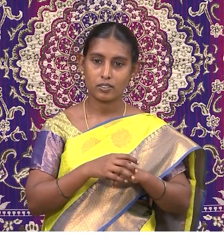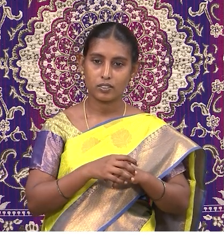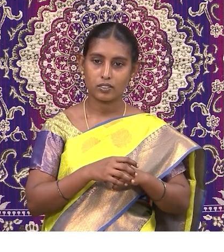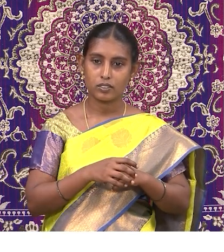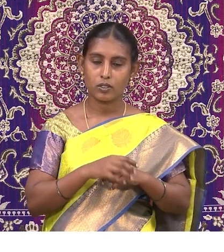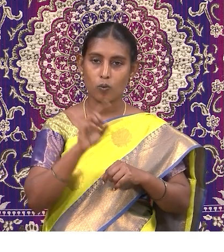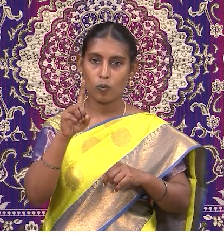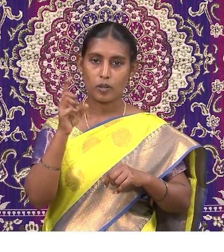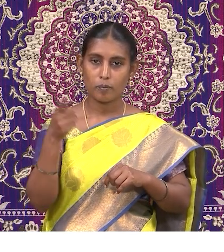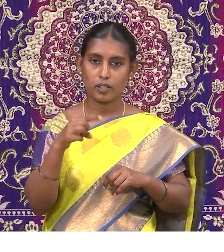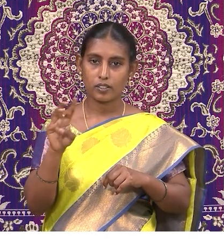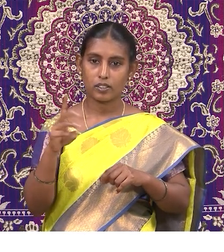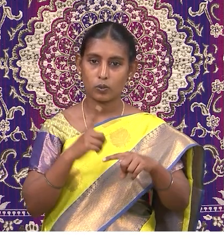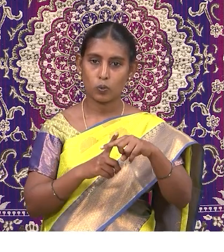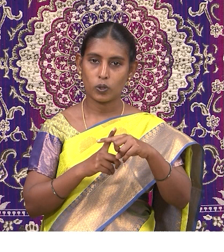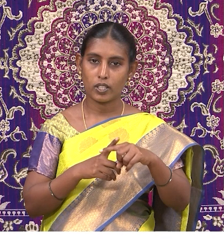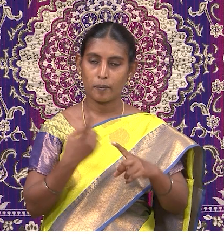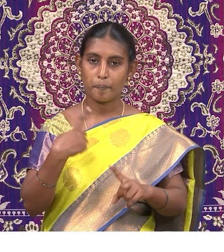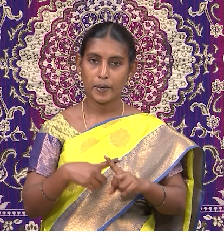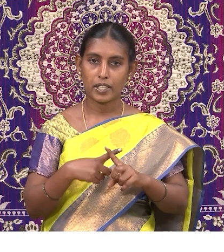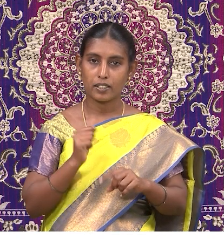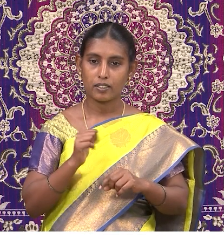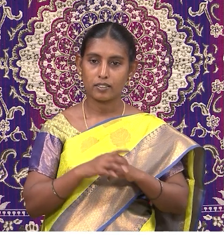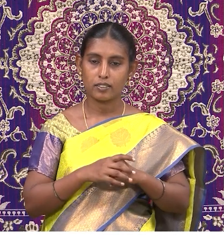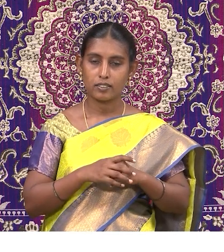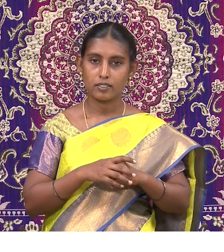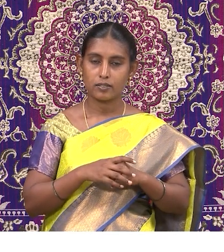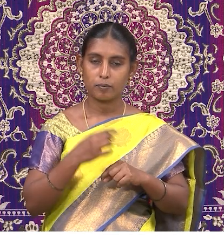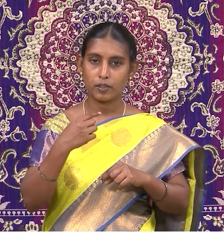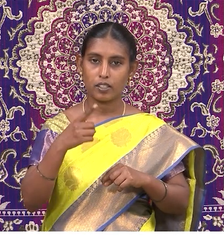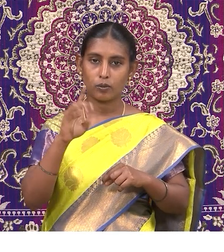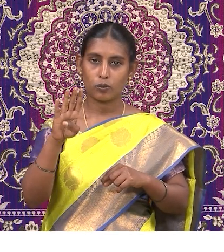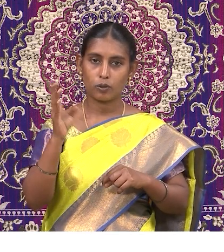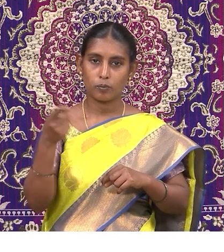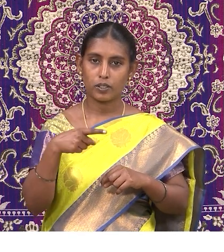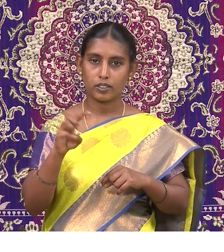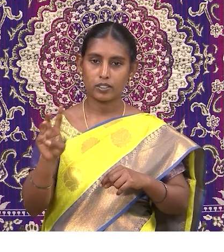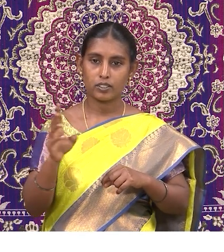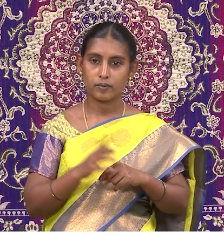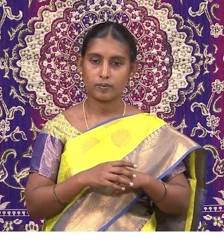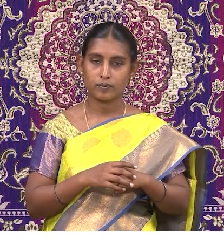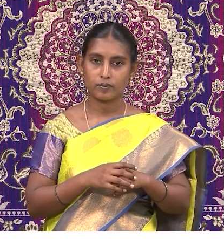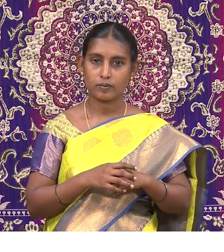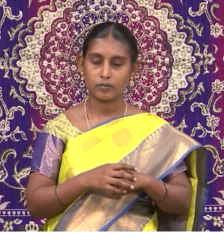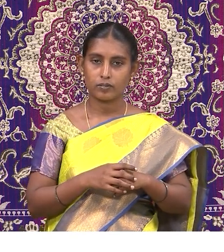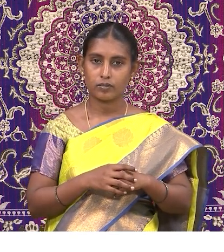ஒன் பை த்ரீ, மூலங்களின் பெருக்கற் பலன் மைனஸ் ஃபோர் பை த்ரீ.